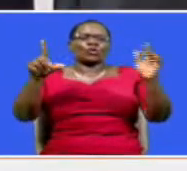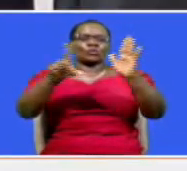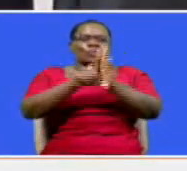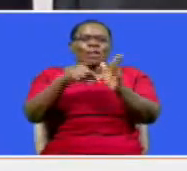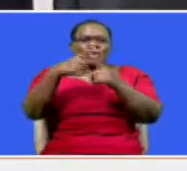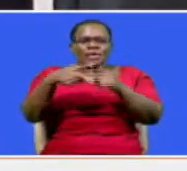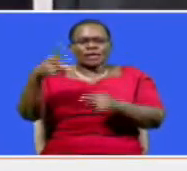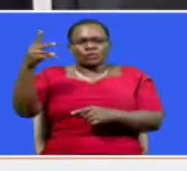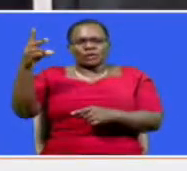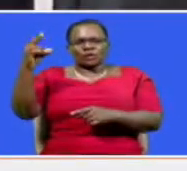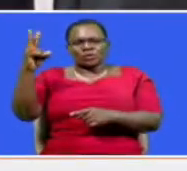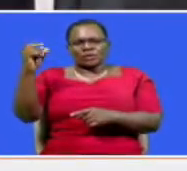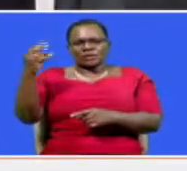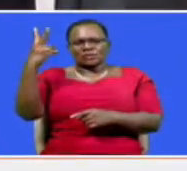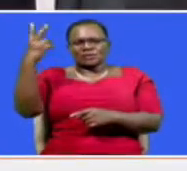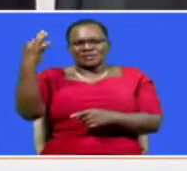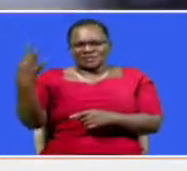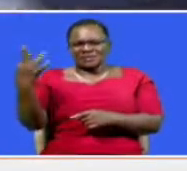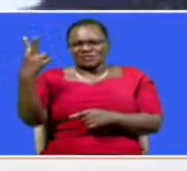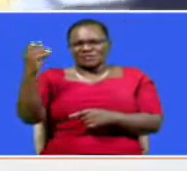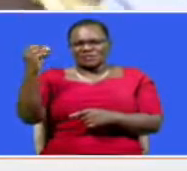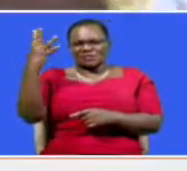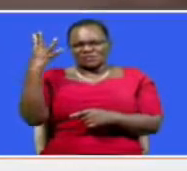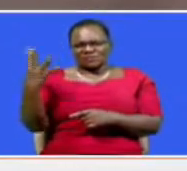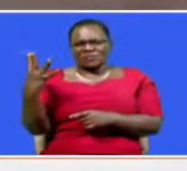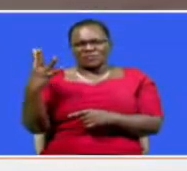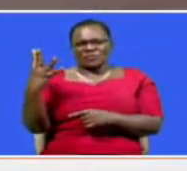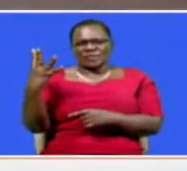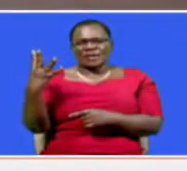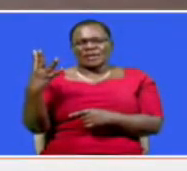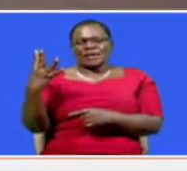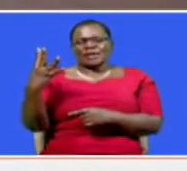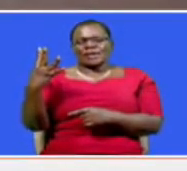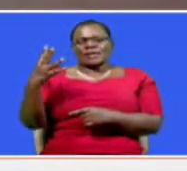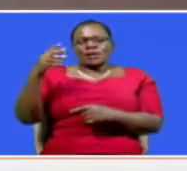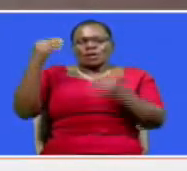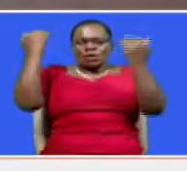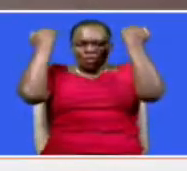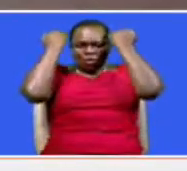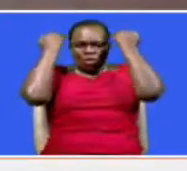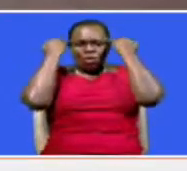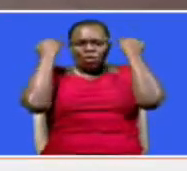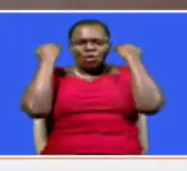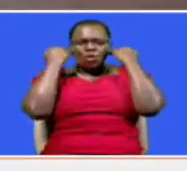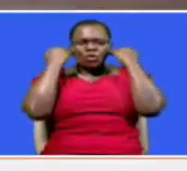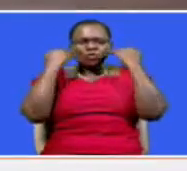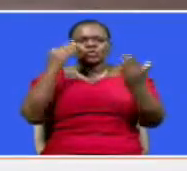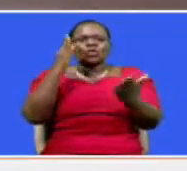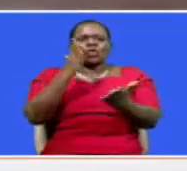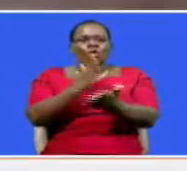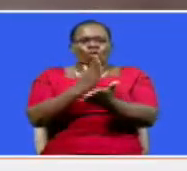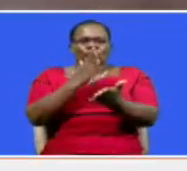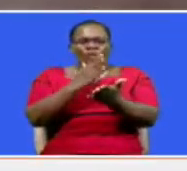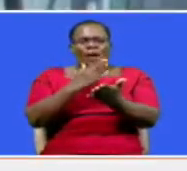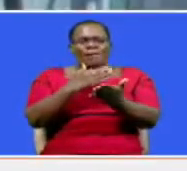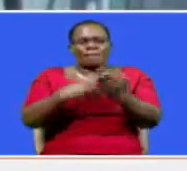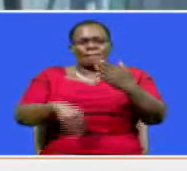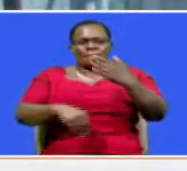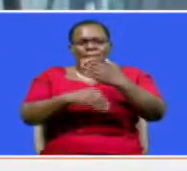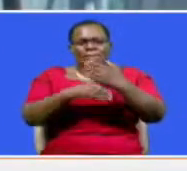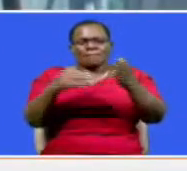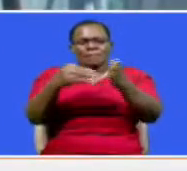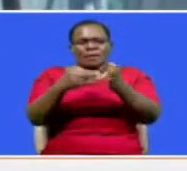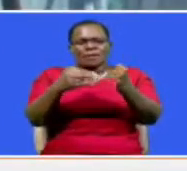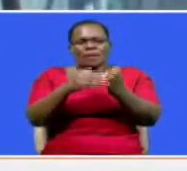mwaka 2023-2024. Siku ya Jumatatu tarehe 10 Julai, mahakama kuu ilidumisha agizo hilo la awali,